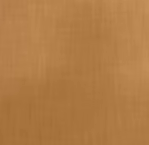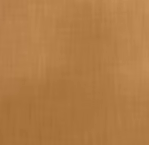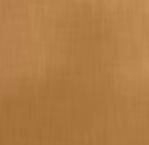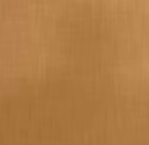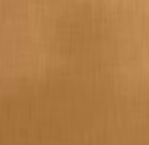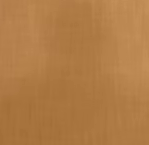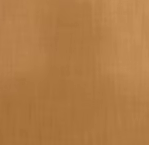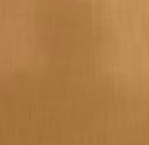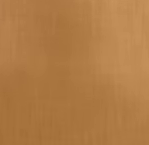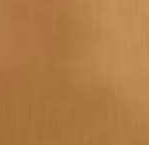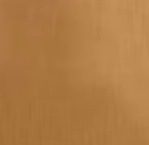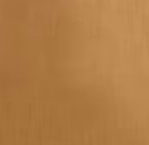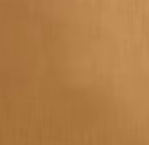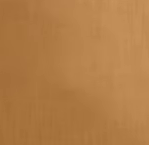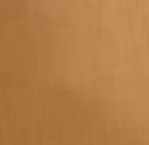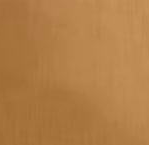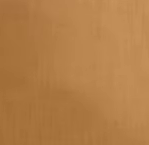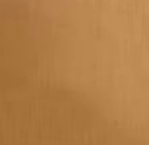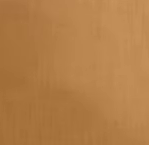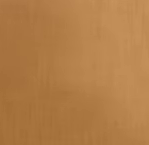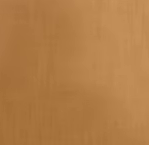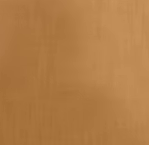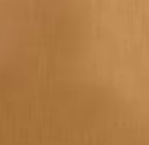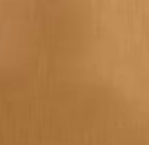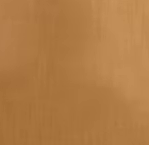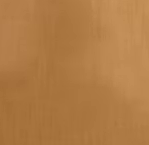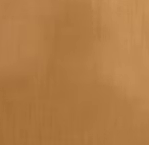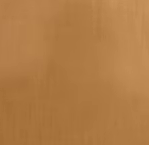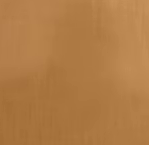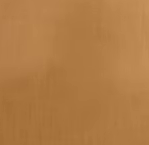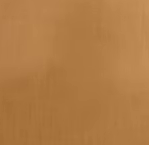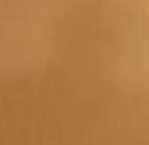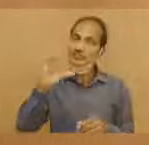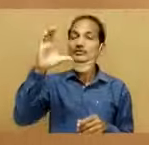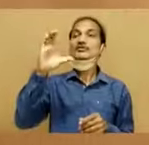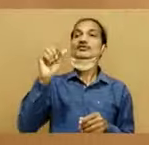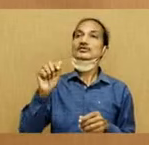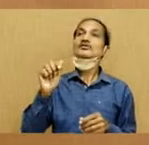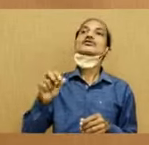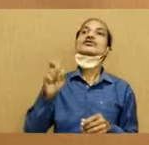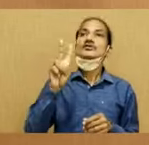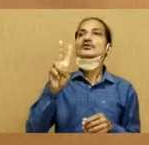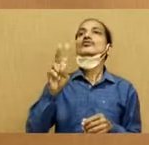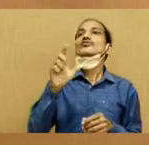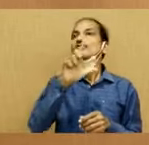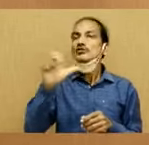19,30,275। ଆଜି ଆକ୍ରାନ୍ତଙ୍କର ସଂଖ୍ୟା ବଢ଼ିକରି ହୋଇଛି